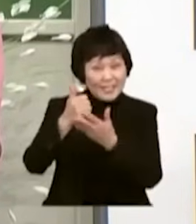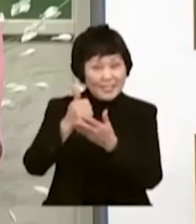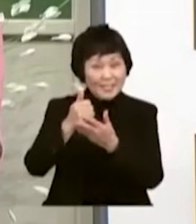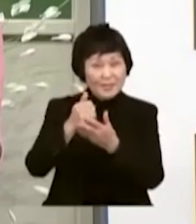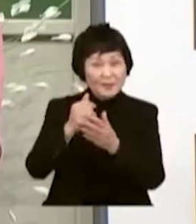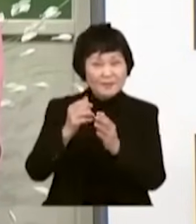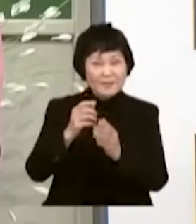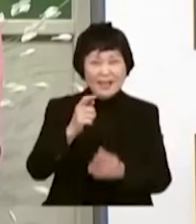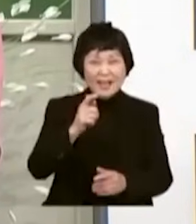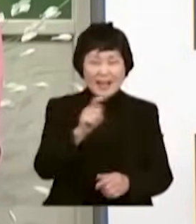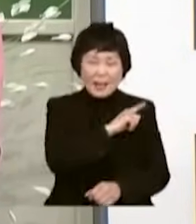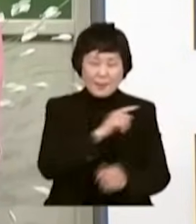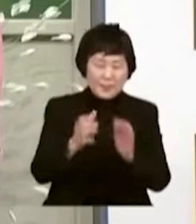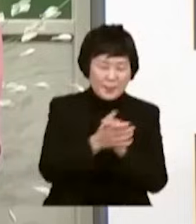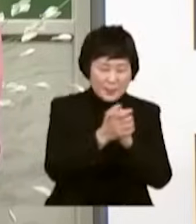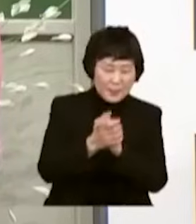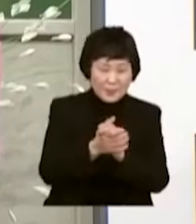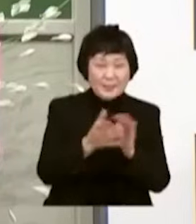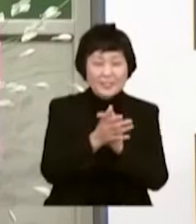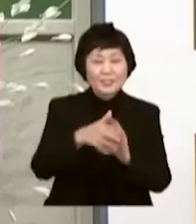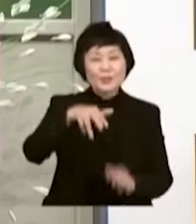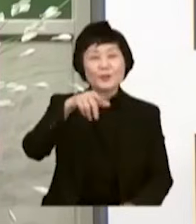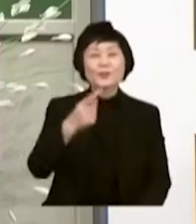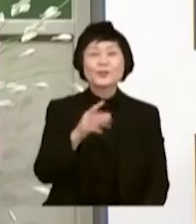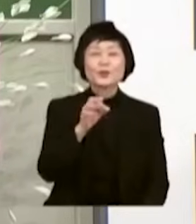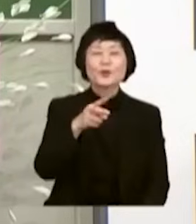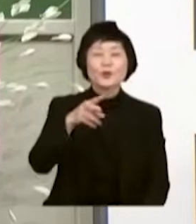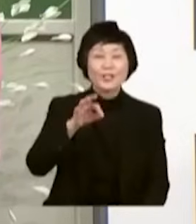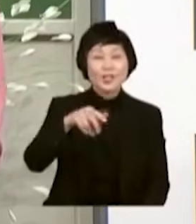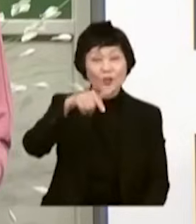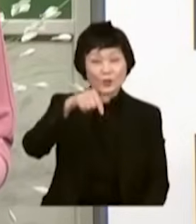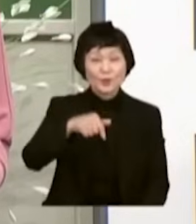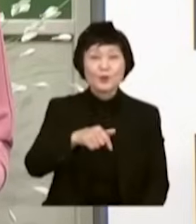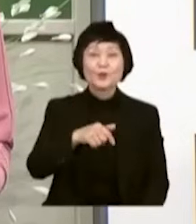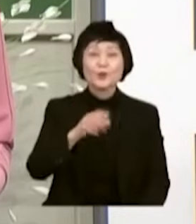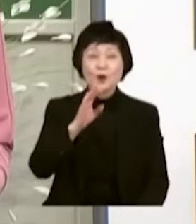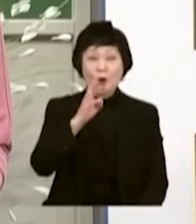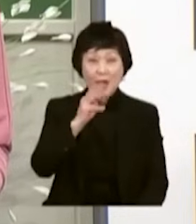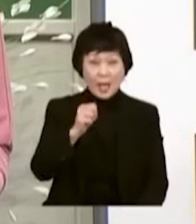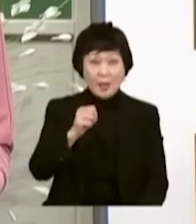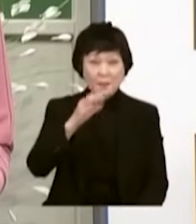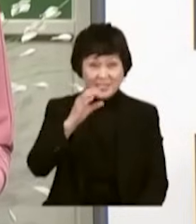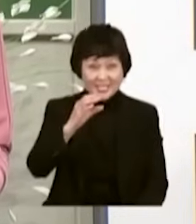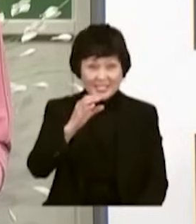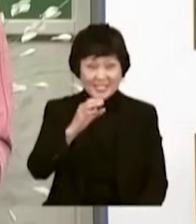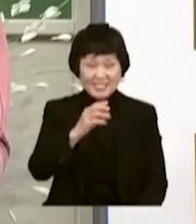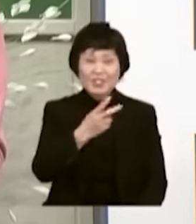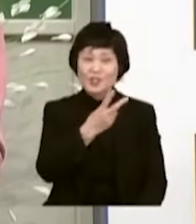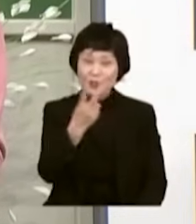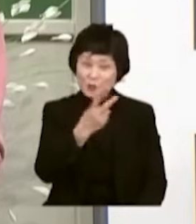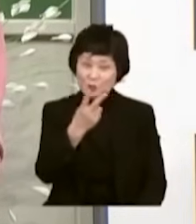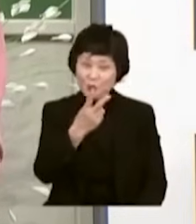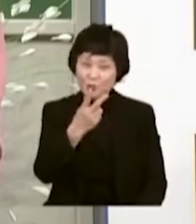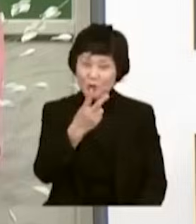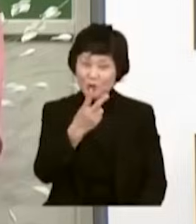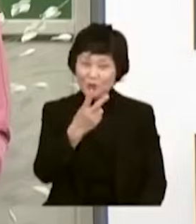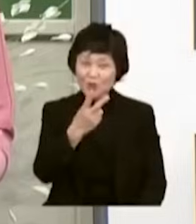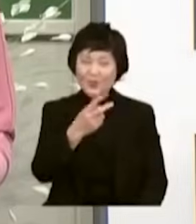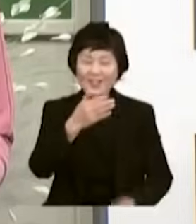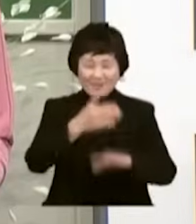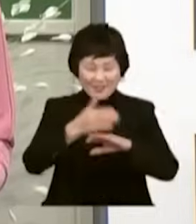우리 대한민국 최고의 MC 조영구 집사님 두 분 고맙습니다. 아 나보다 더 MC가